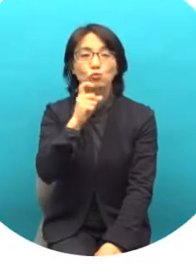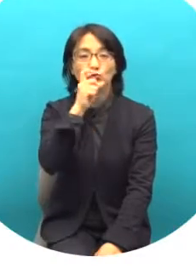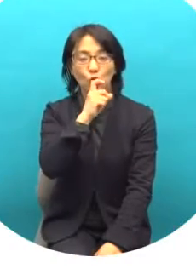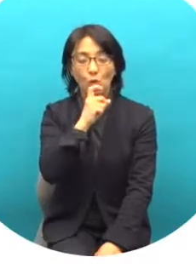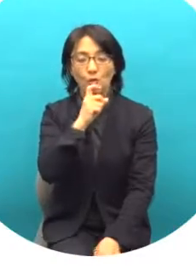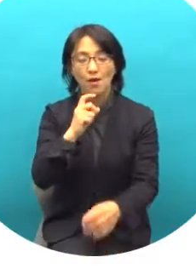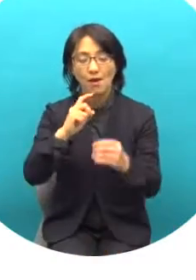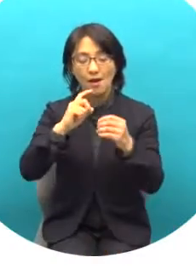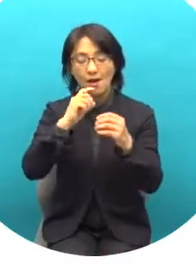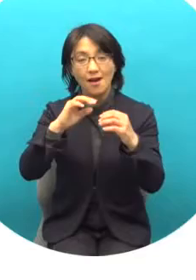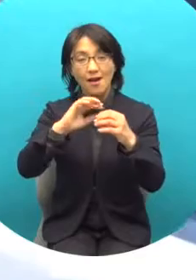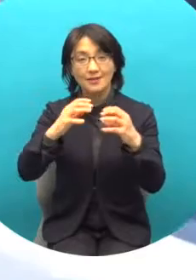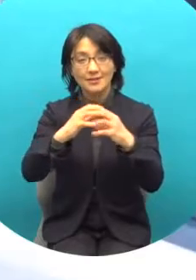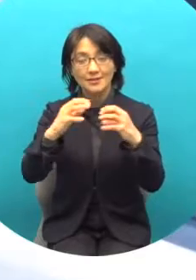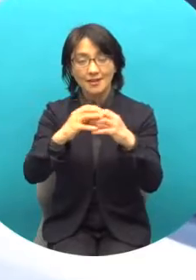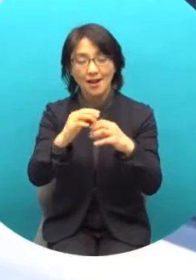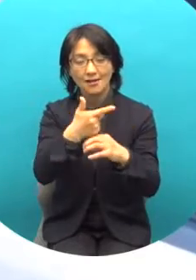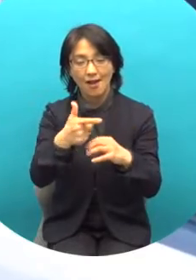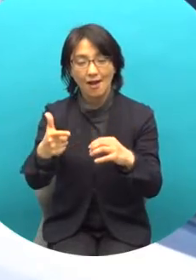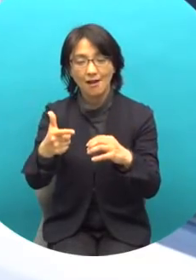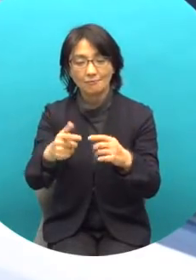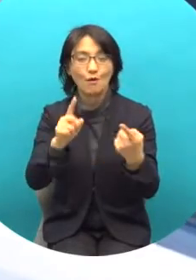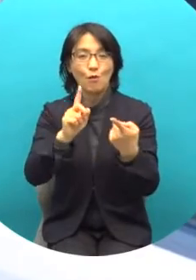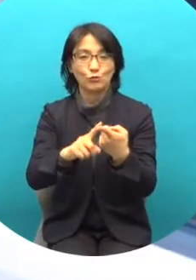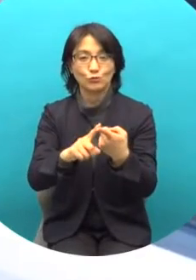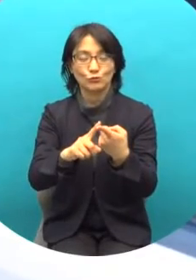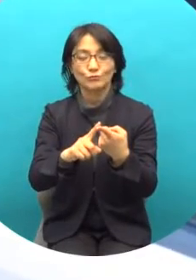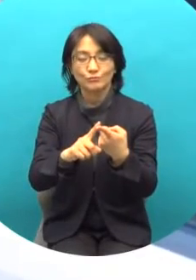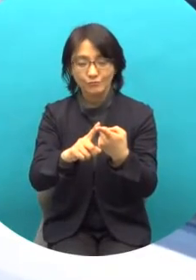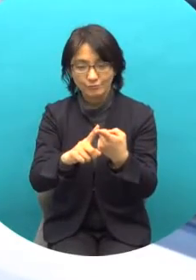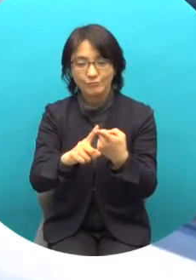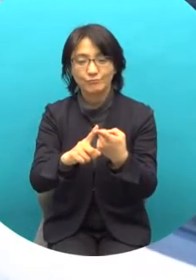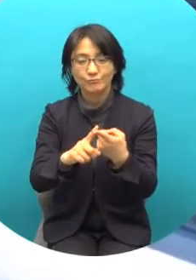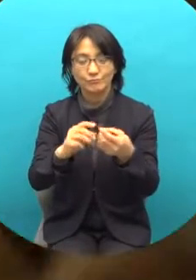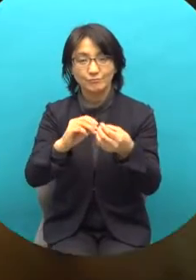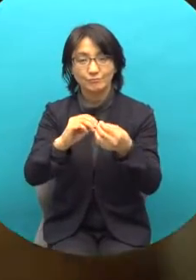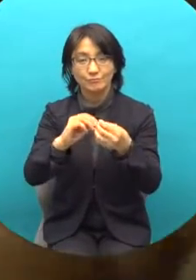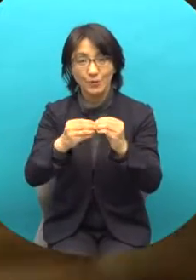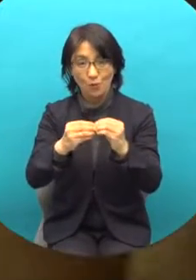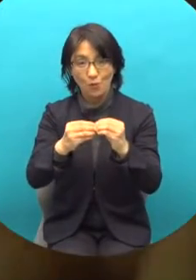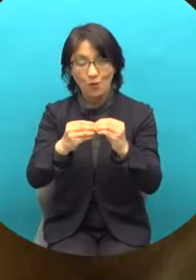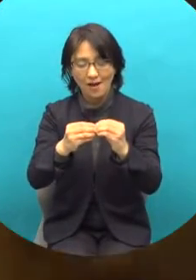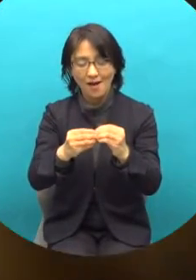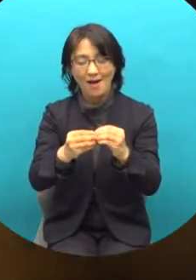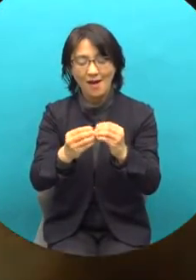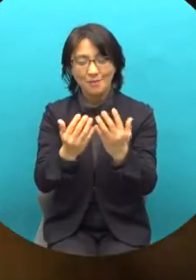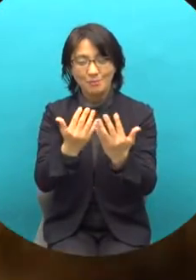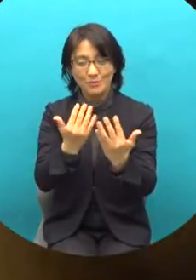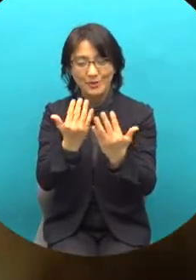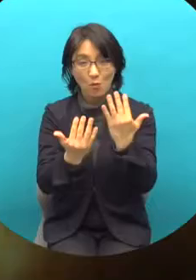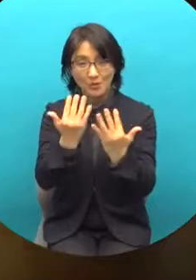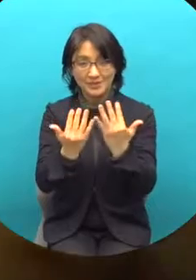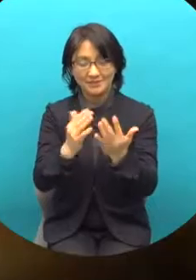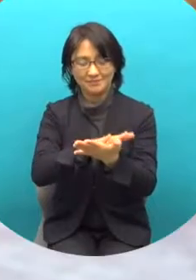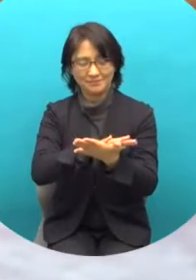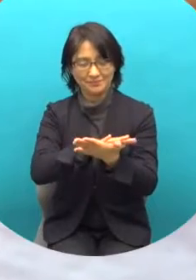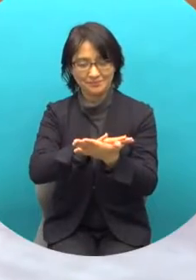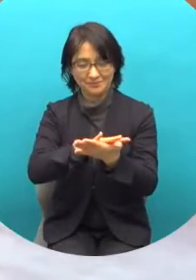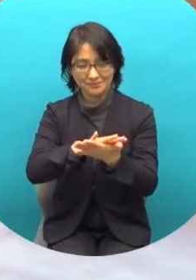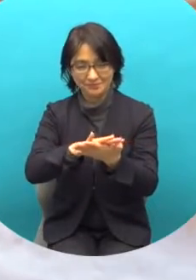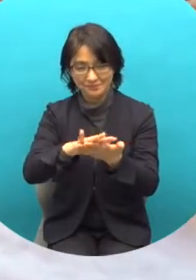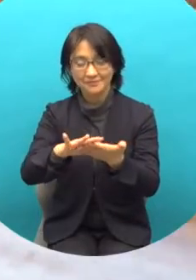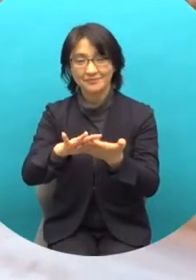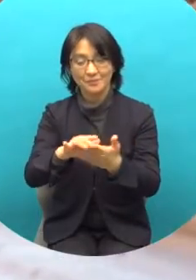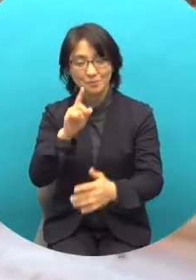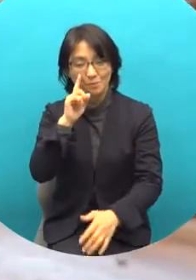トと一緒に食べたりとか、サラダにして食べるのもですね、果肉の緑が引き立ち、見た目にも